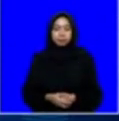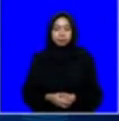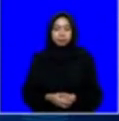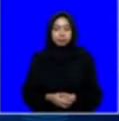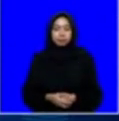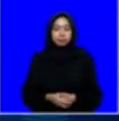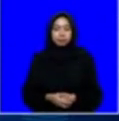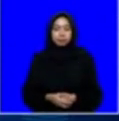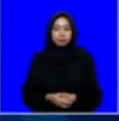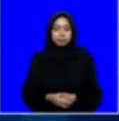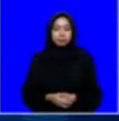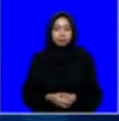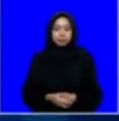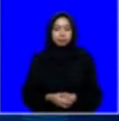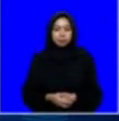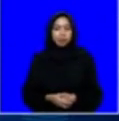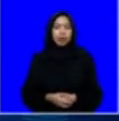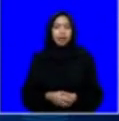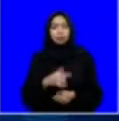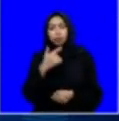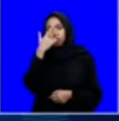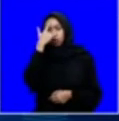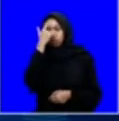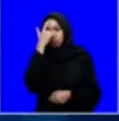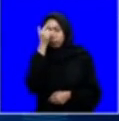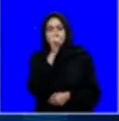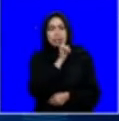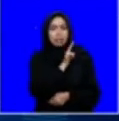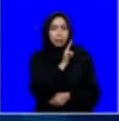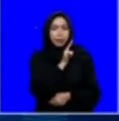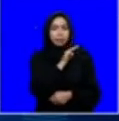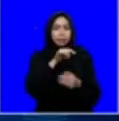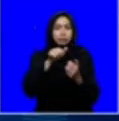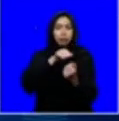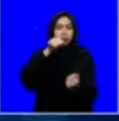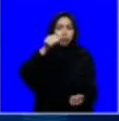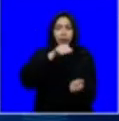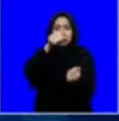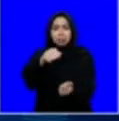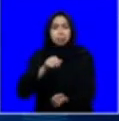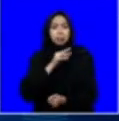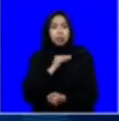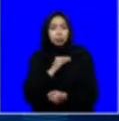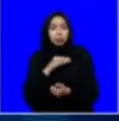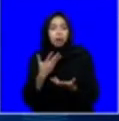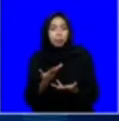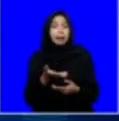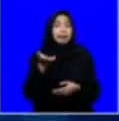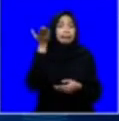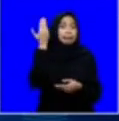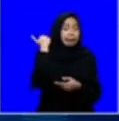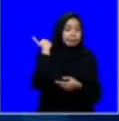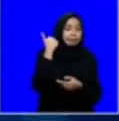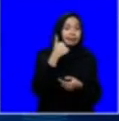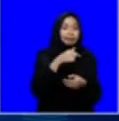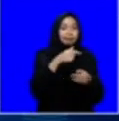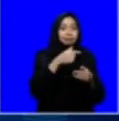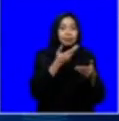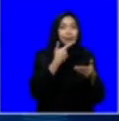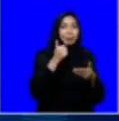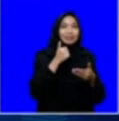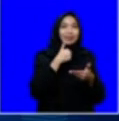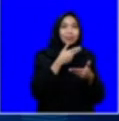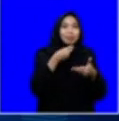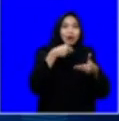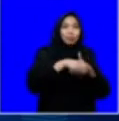Ya, studi independen bersertifikat adalah, tadi saya jelaskan mengenai masuk ke dalam suatu industri untuk melakukan satu program. Ini